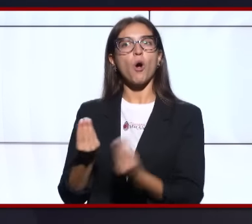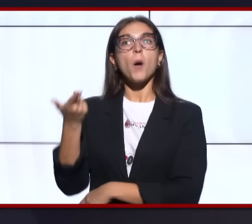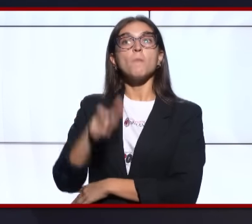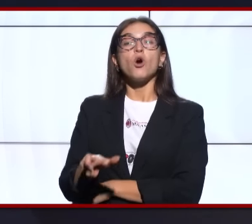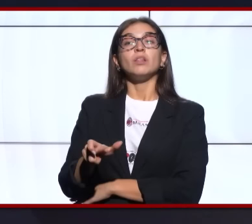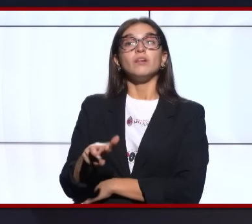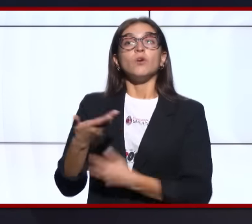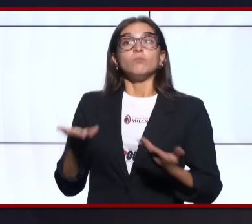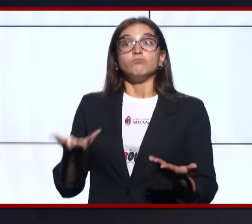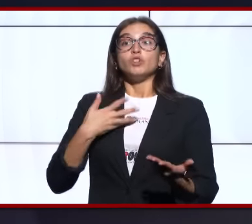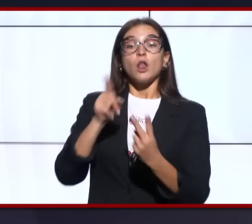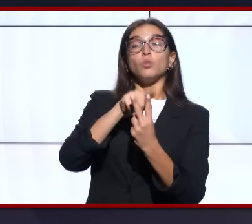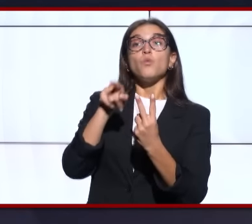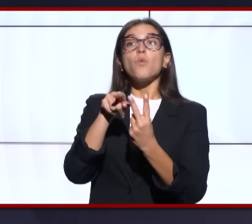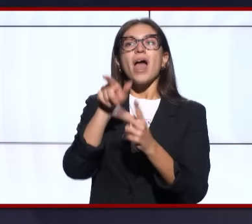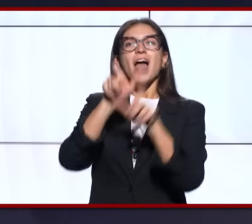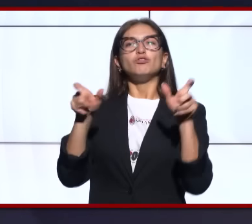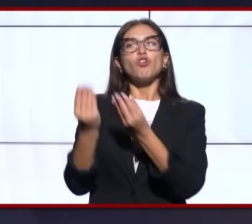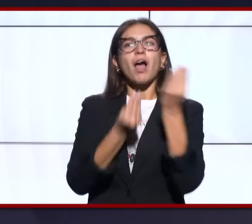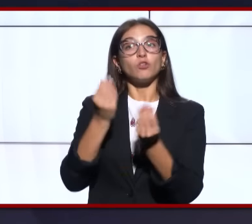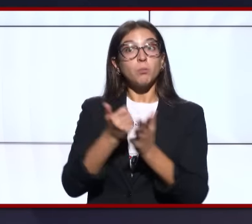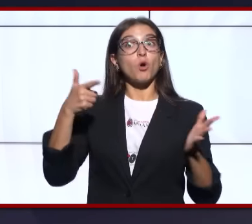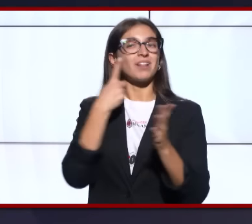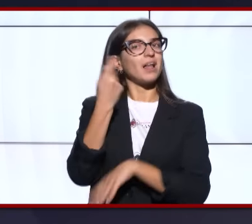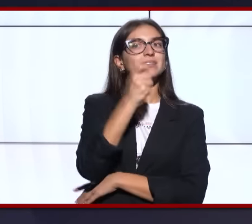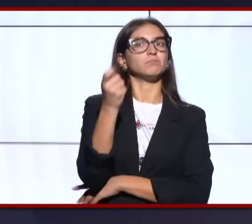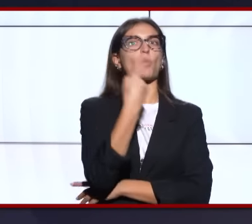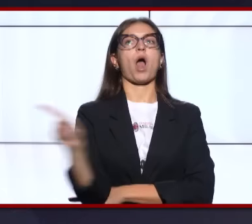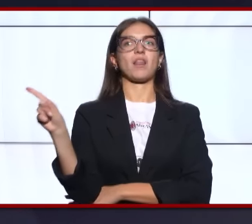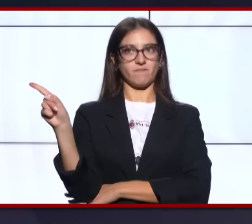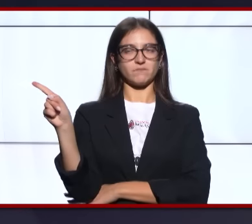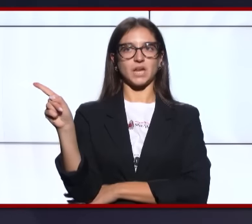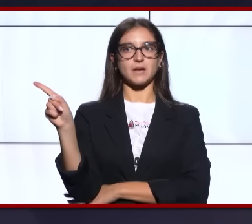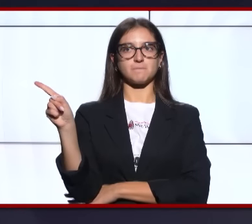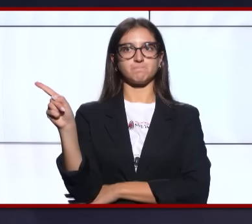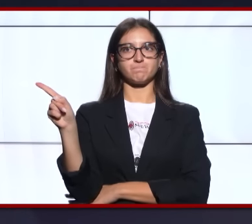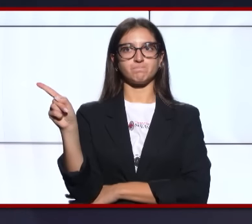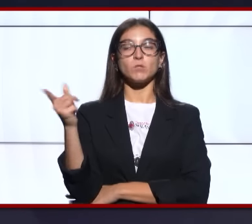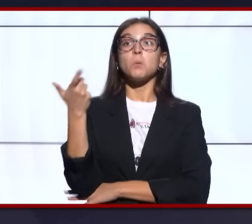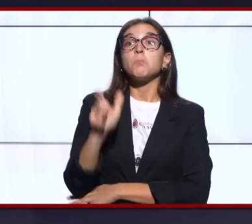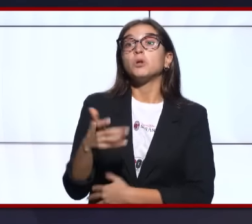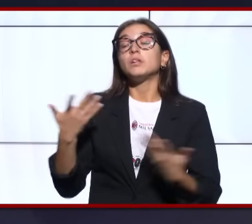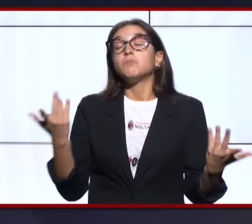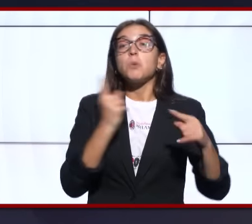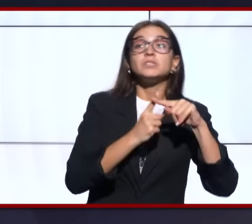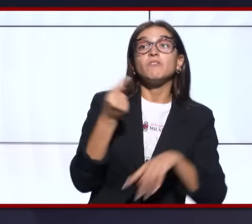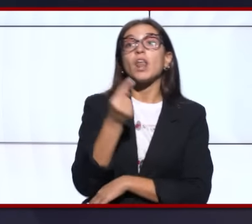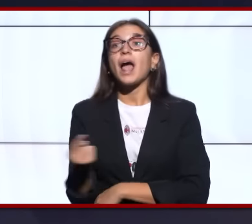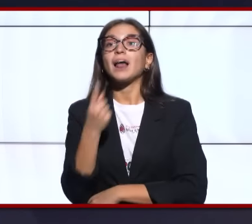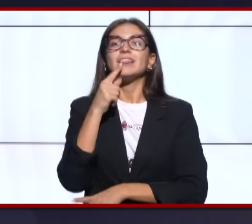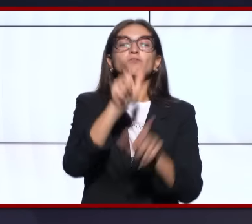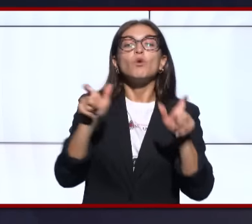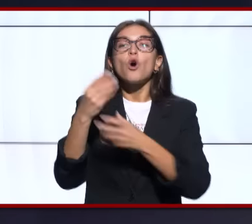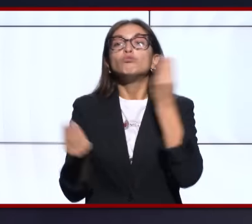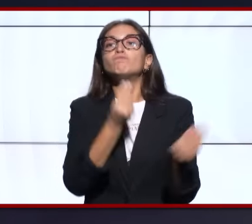squalificati due giocatori importanti eh perché e male o bene i nostri giocatori prendono